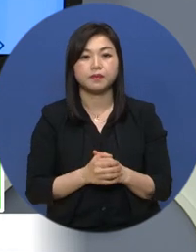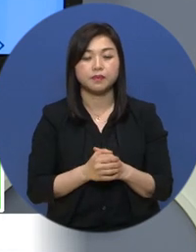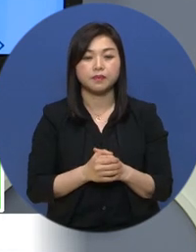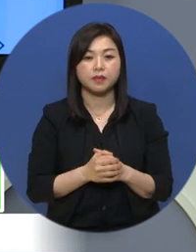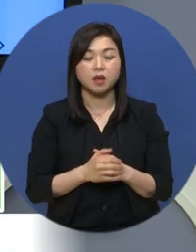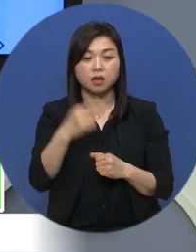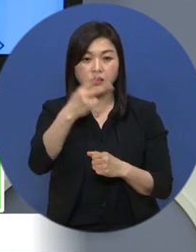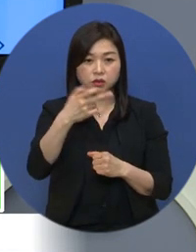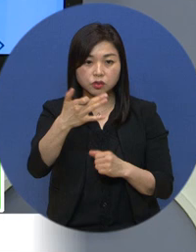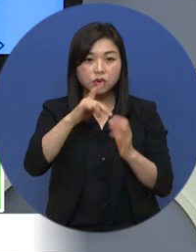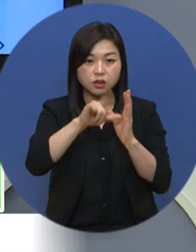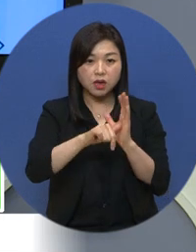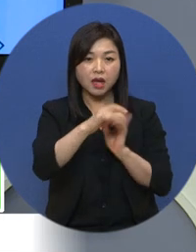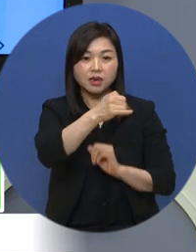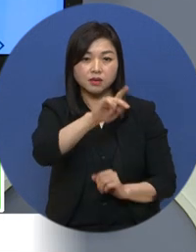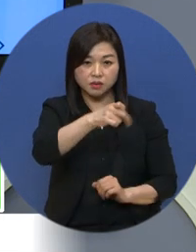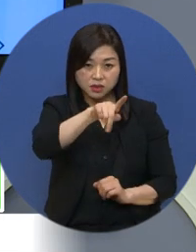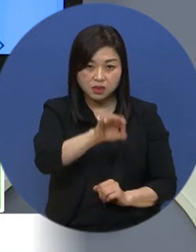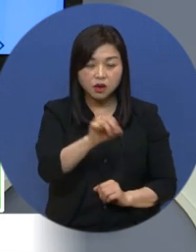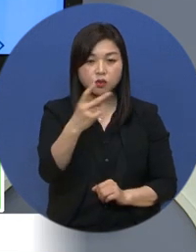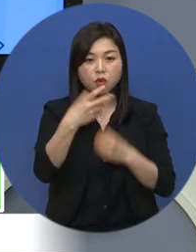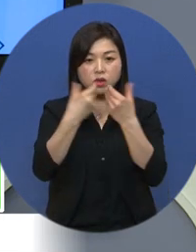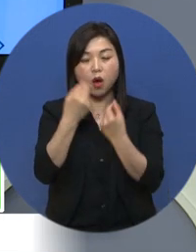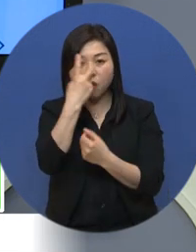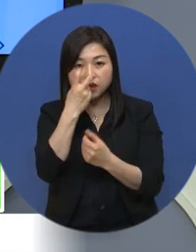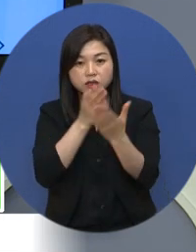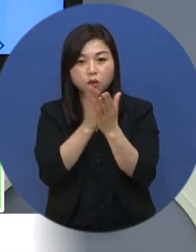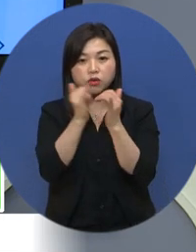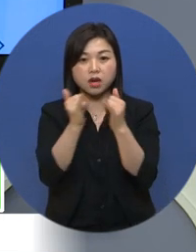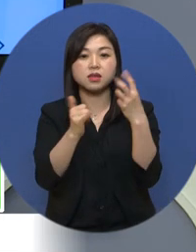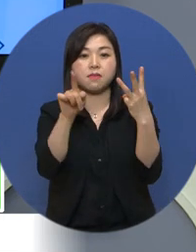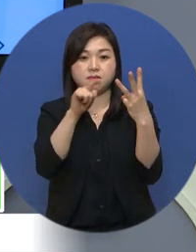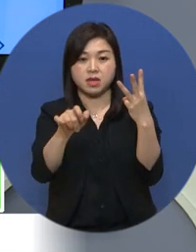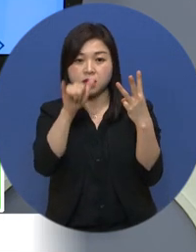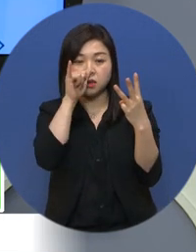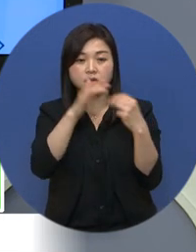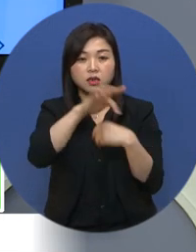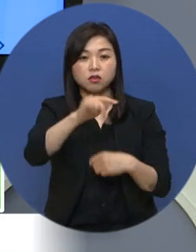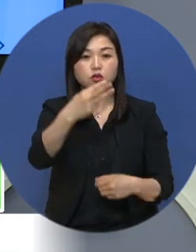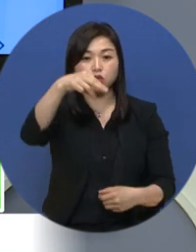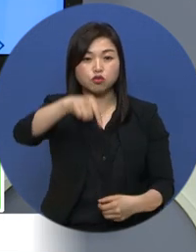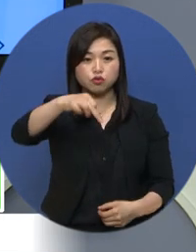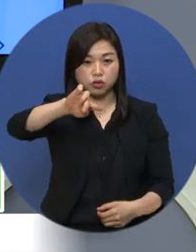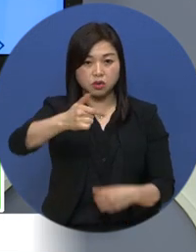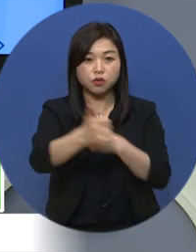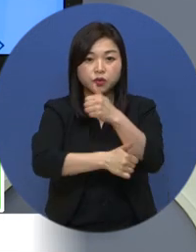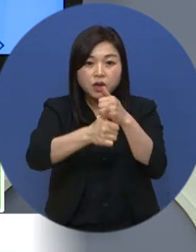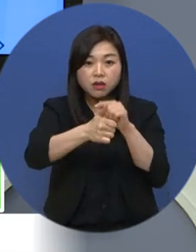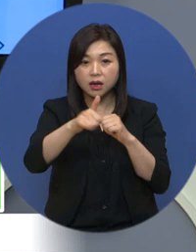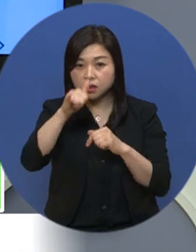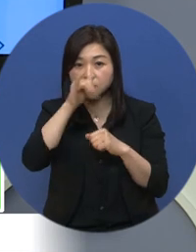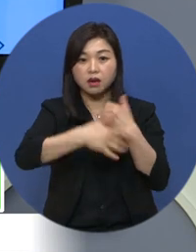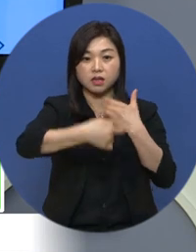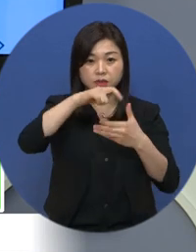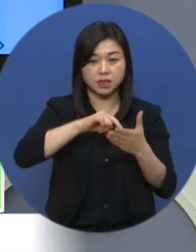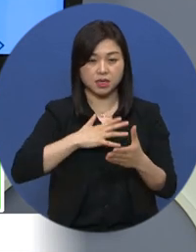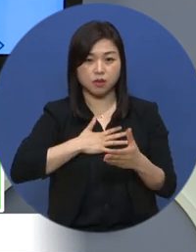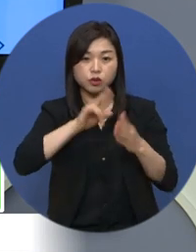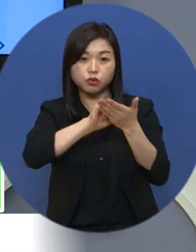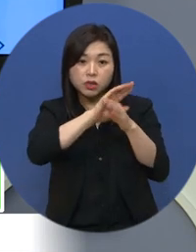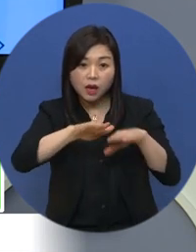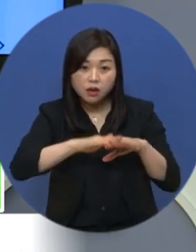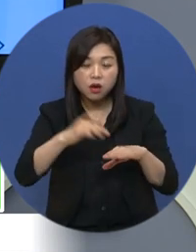올해는 새로이 임상 분야와 사례 관리 전문가 3인 으로 구성한 솔루션 위원회를 통해 심리 정서적인 문제 해결과